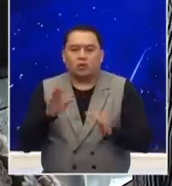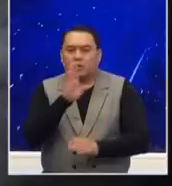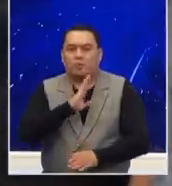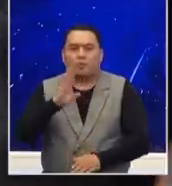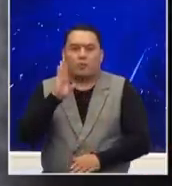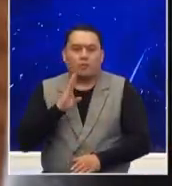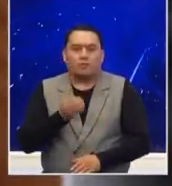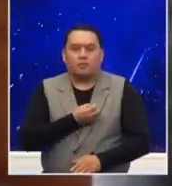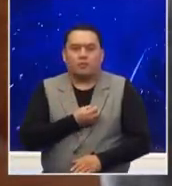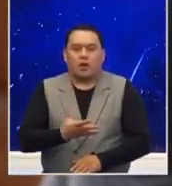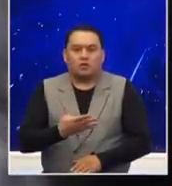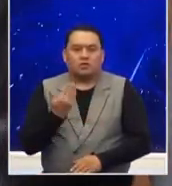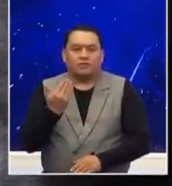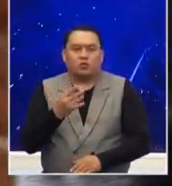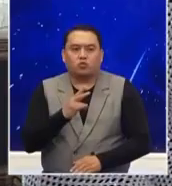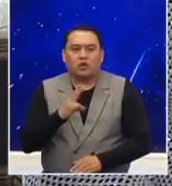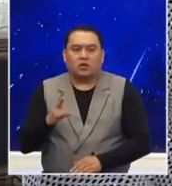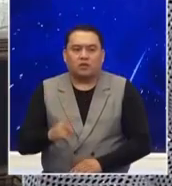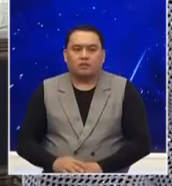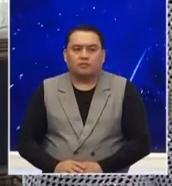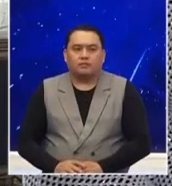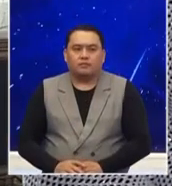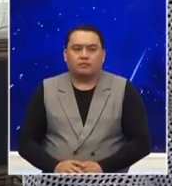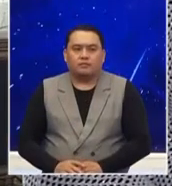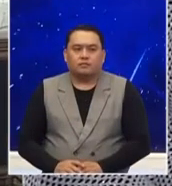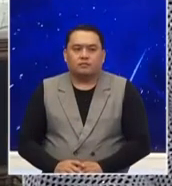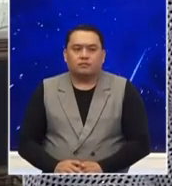пришел местный меценат Нуржан Нурлыбаев.